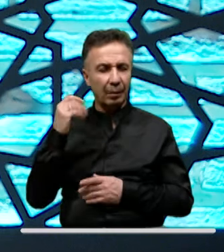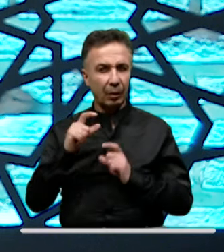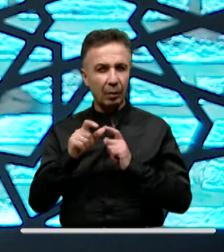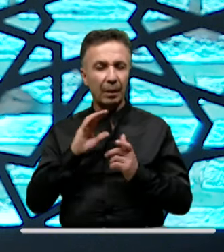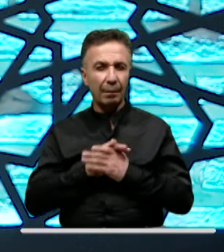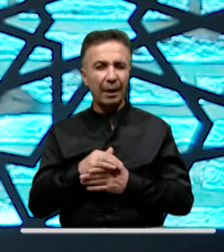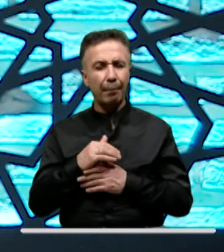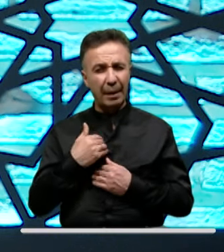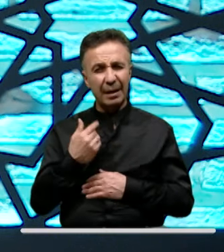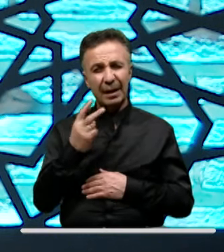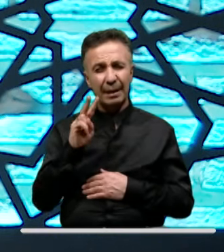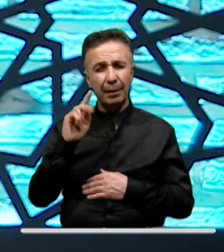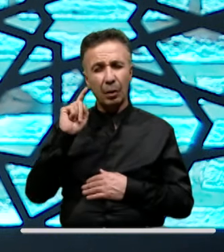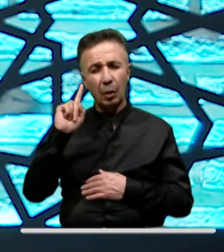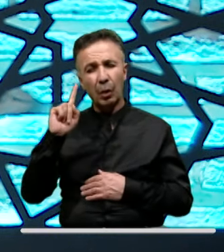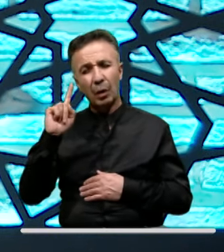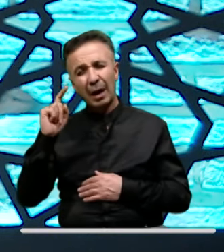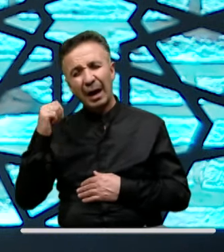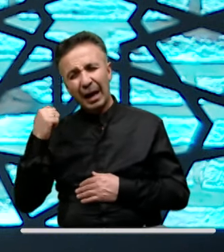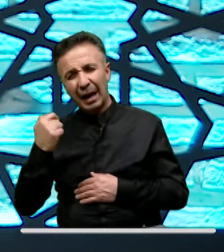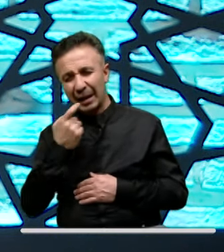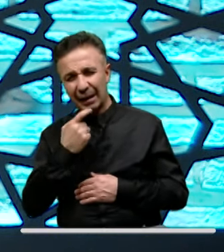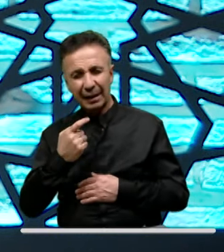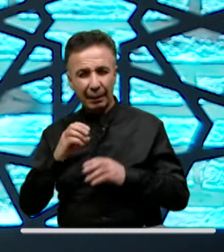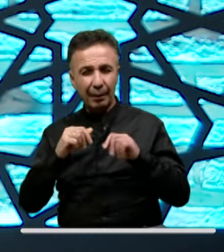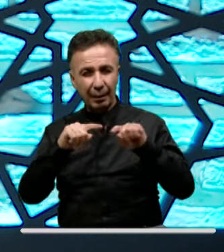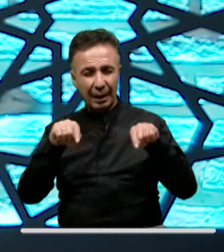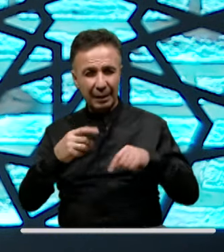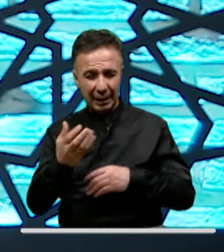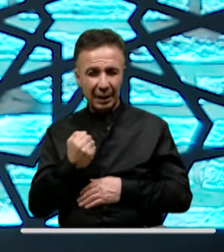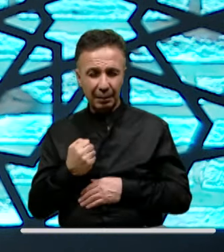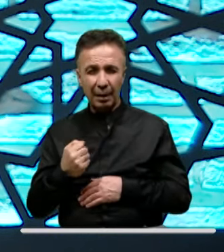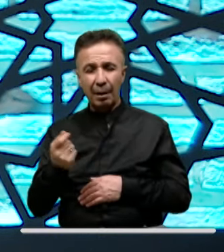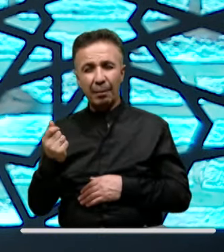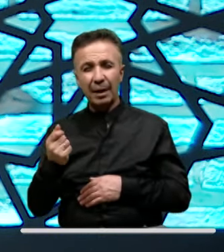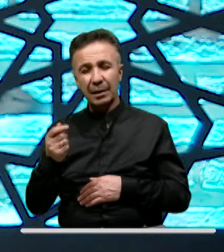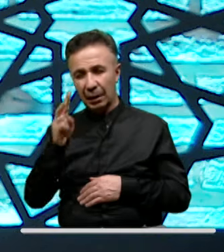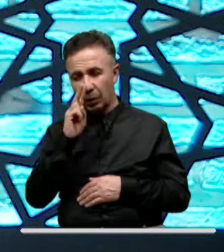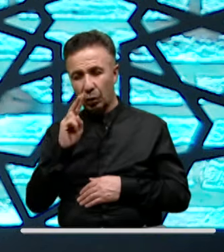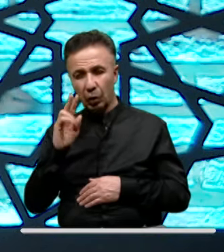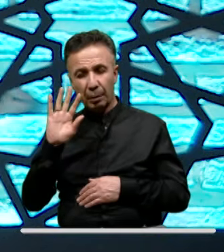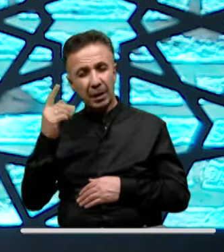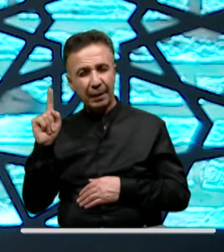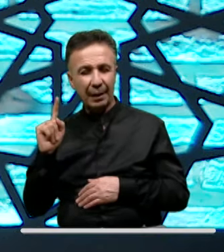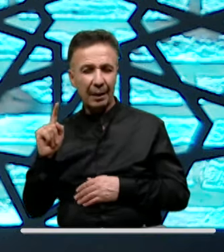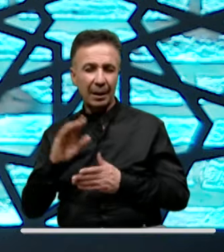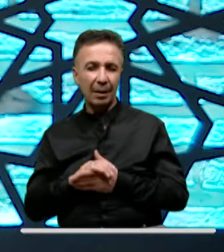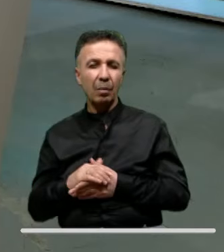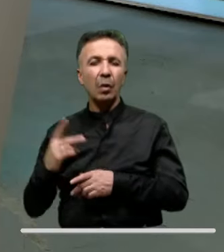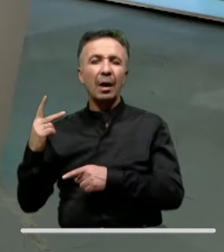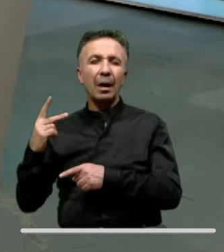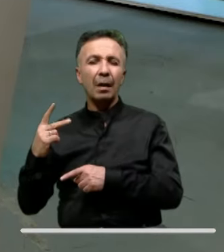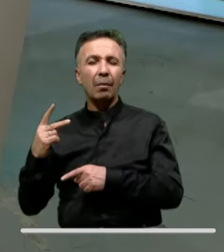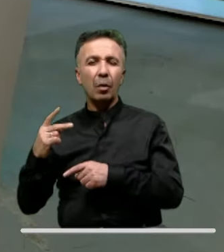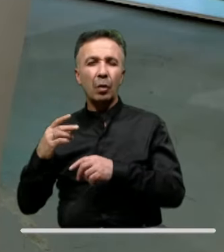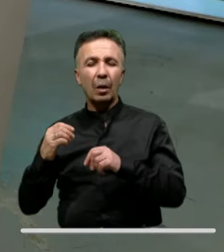Ben 2016 yılında bir arsa almıştım. Fiyatı o zaman 2205 bin liraydı. Bunun zekatı olup olmadığını tabii